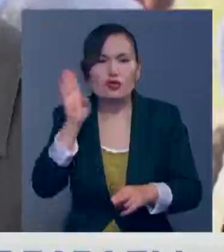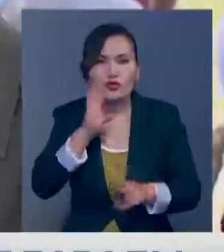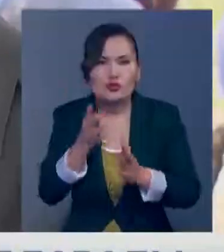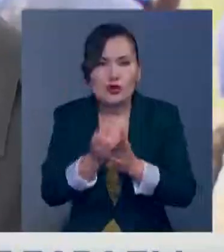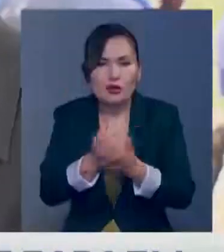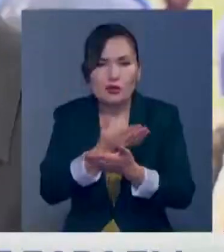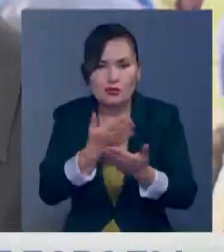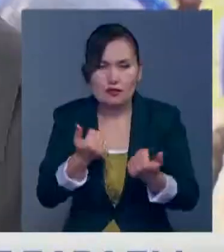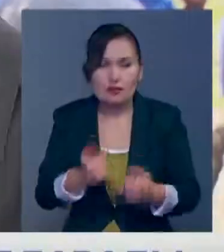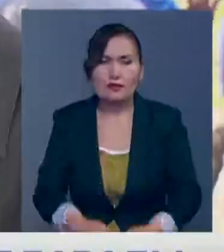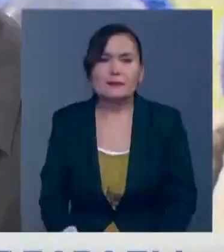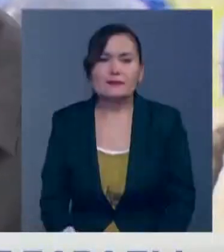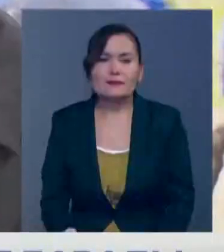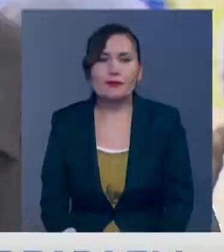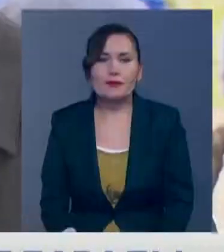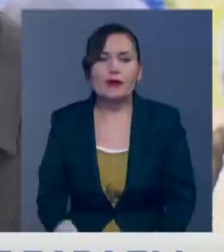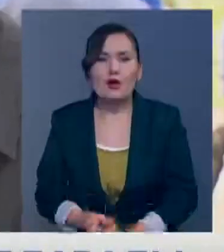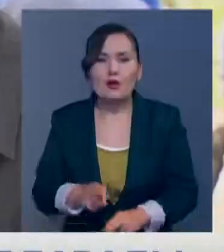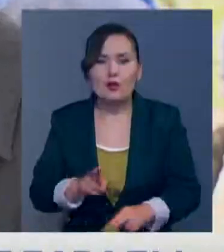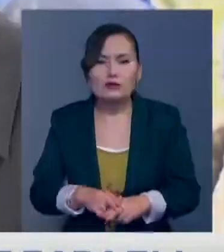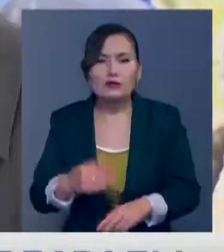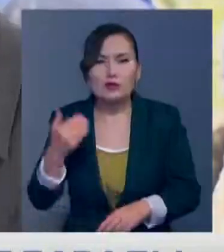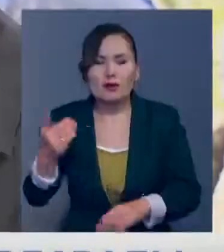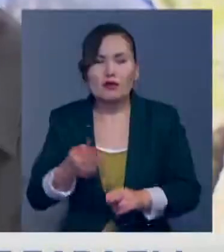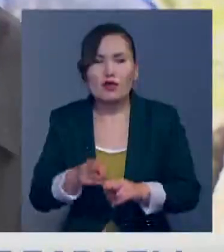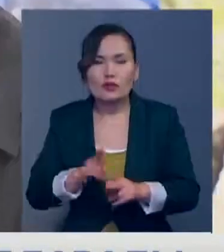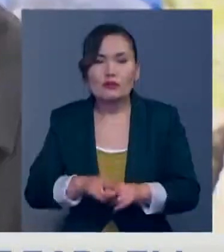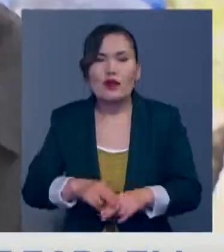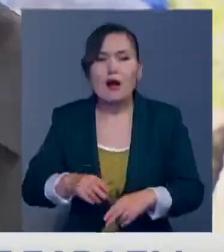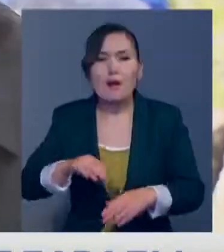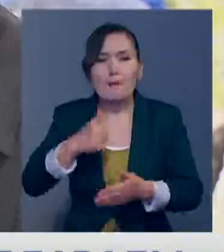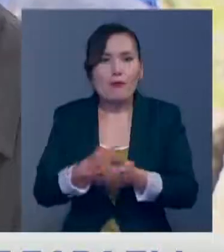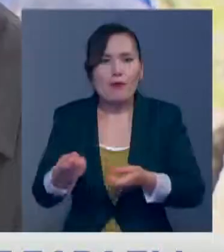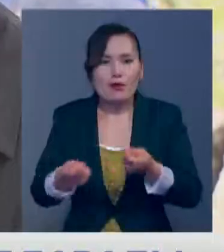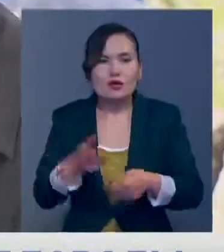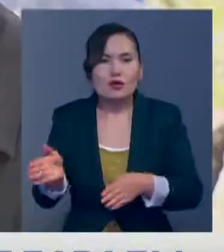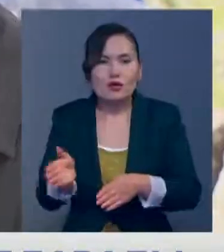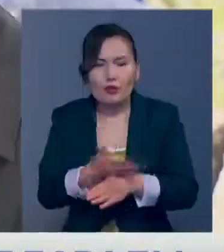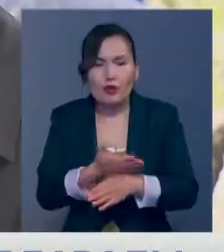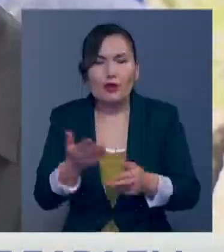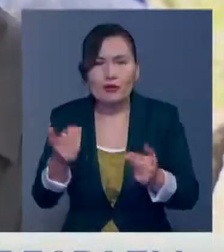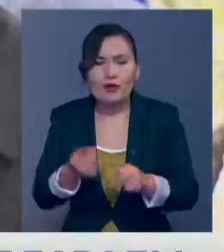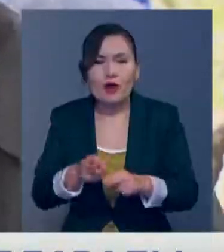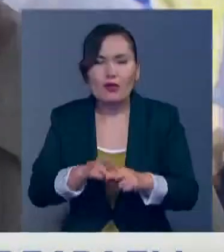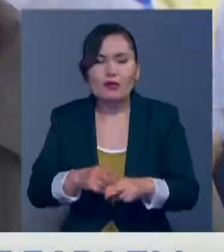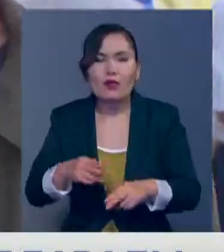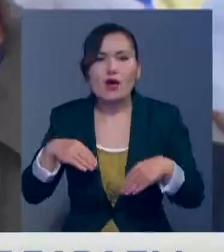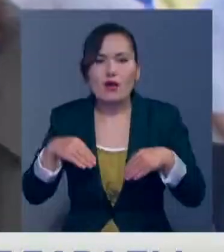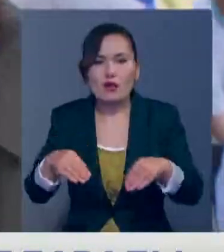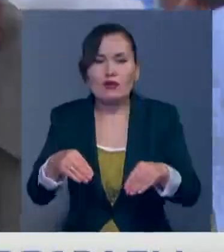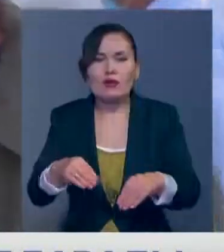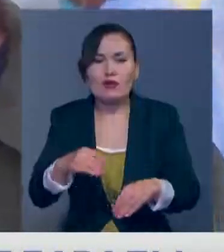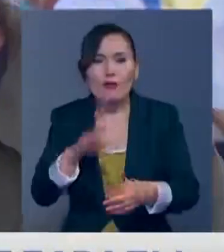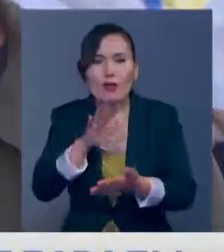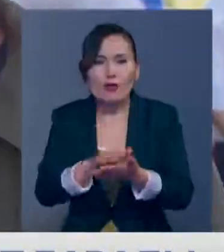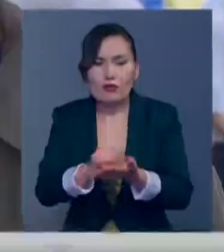себептен алып тастады? Ол деген осы сезонға шығарып, содан кейін бірақ кету керек. Өйткені мына халық күйіп отыр. Ертең акт жазатын болса, оған кім жауап береді? Қазір жаңадан